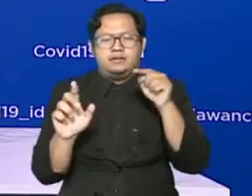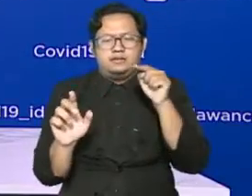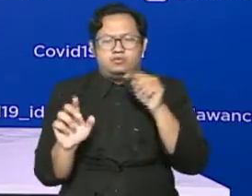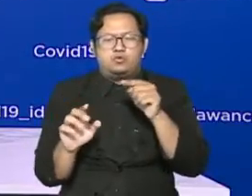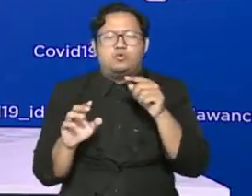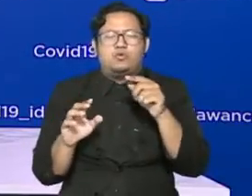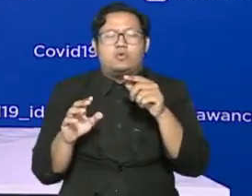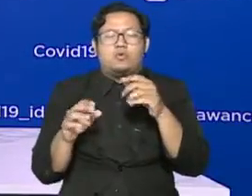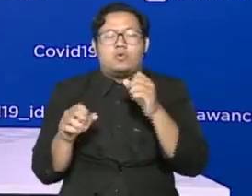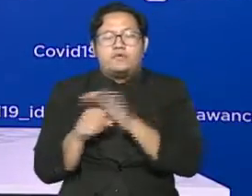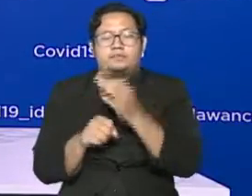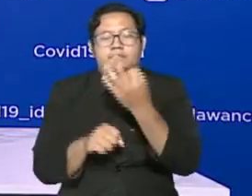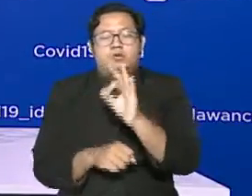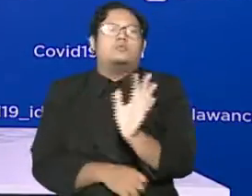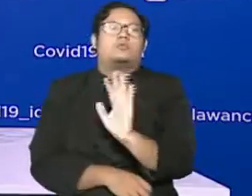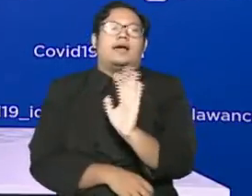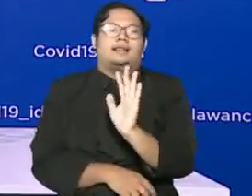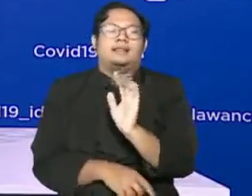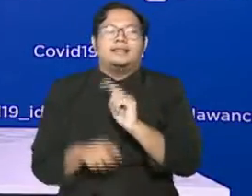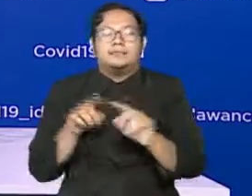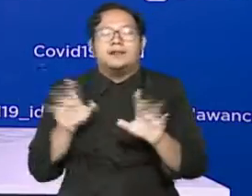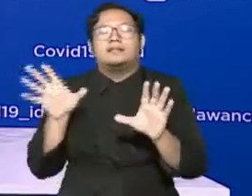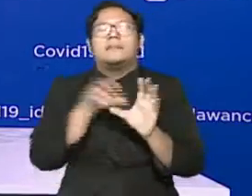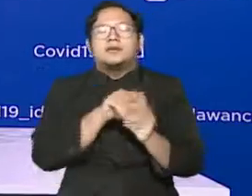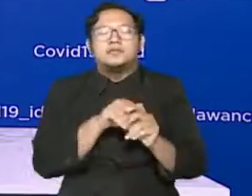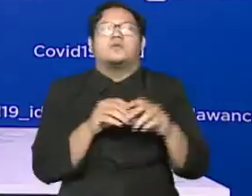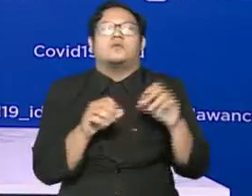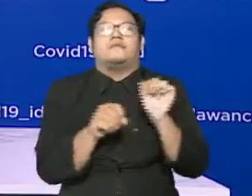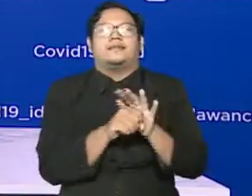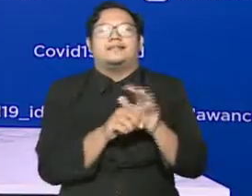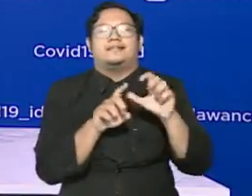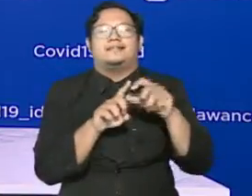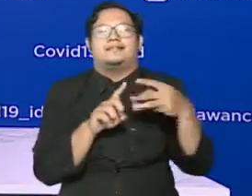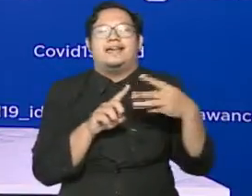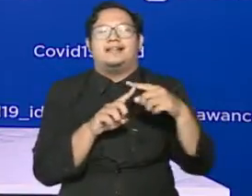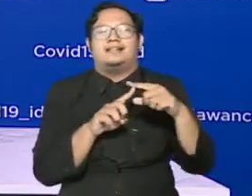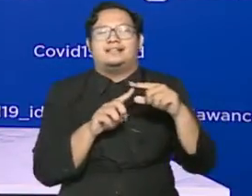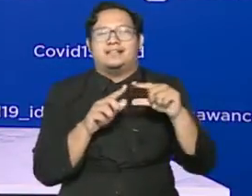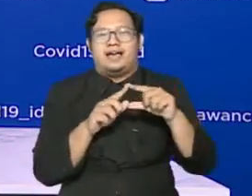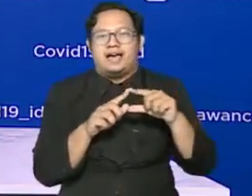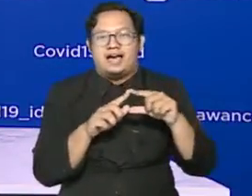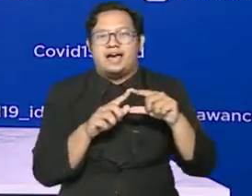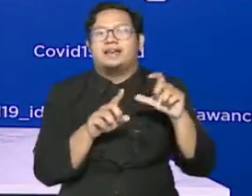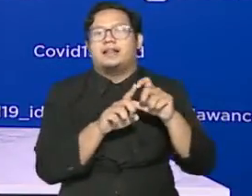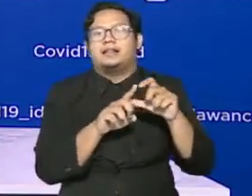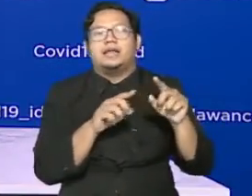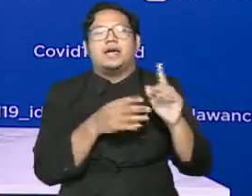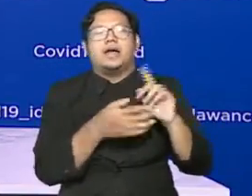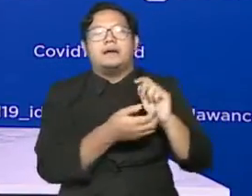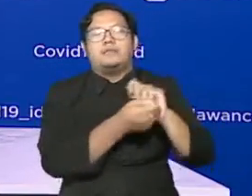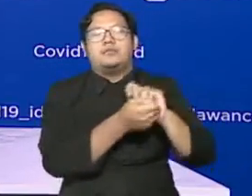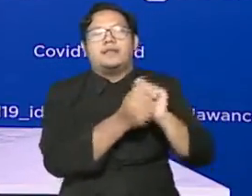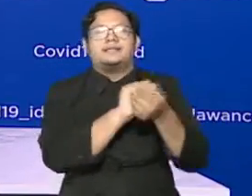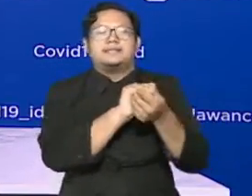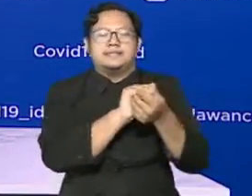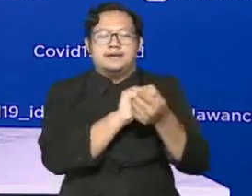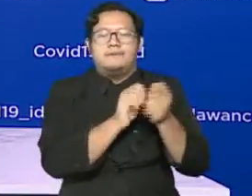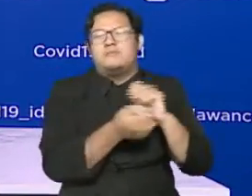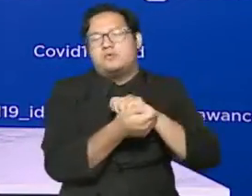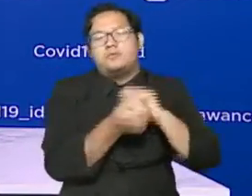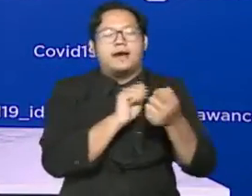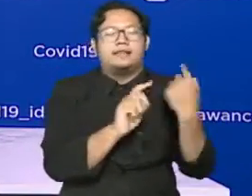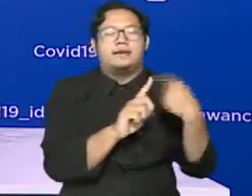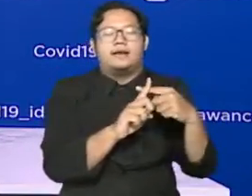Namun bagian dari varian Delta yang mengalami perubahan atau mutasi tambahan jenis